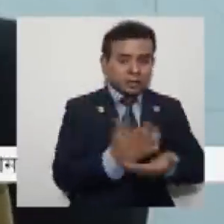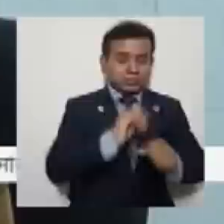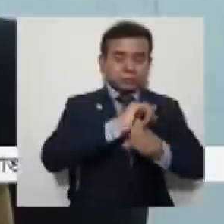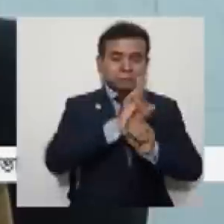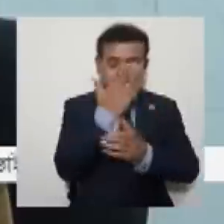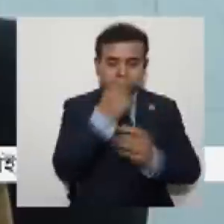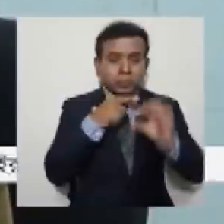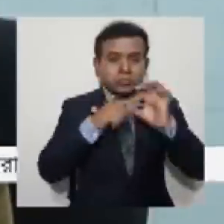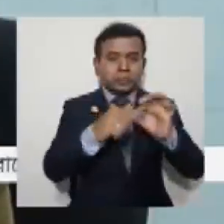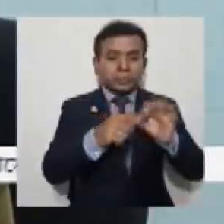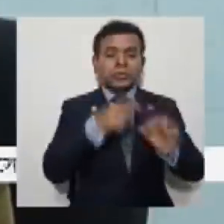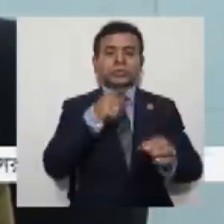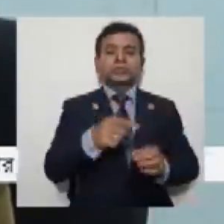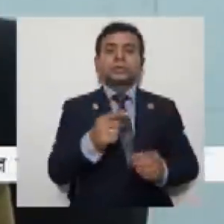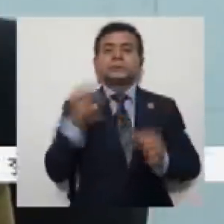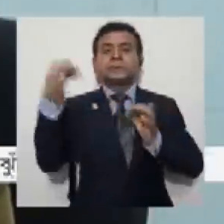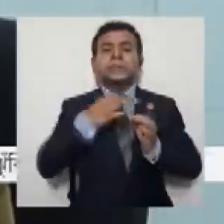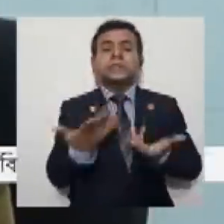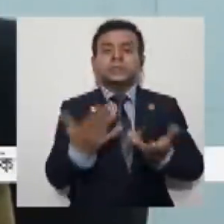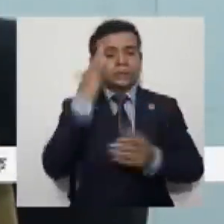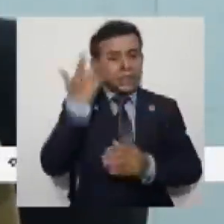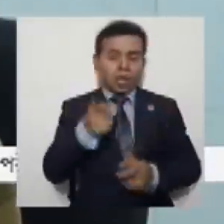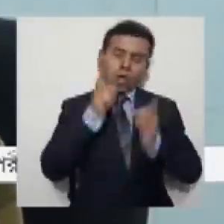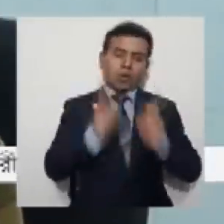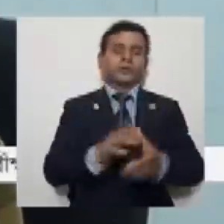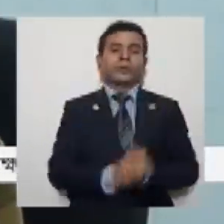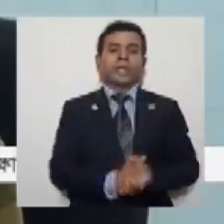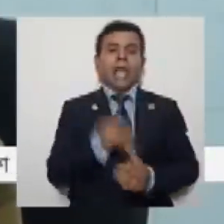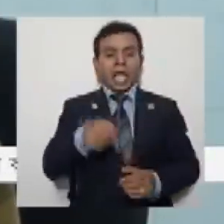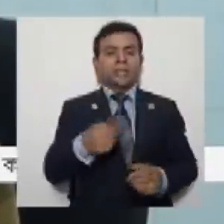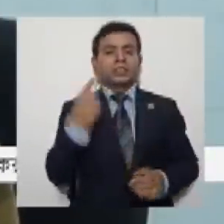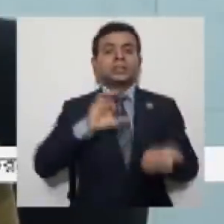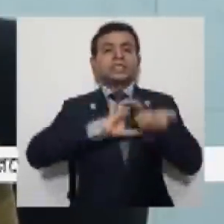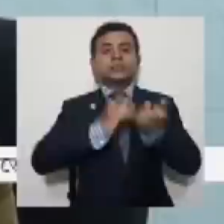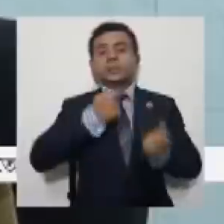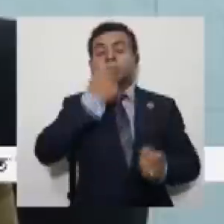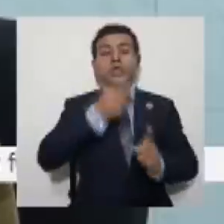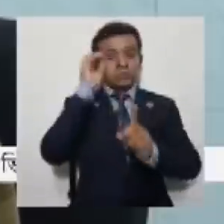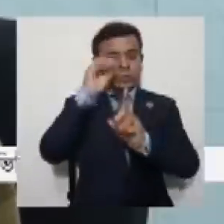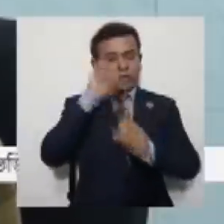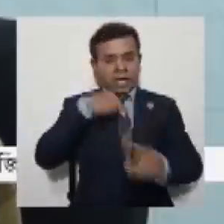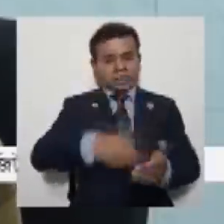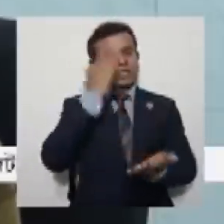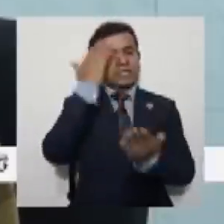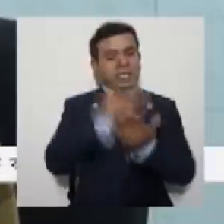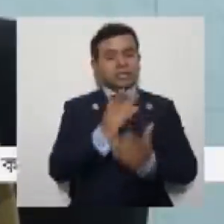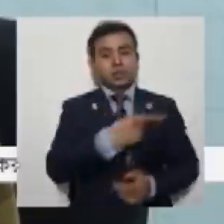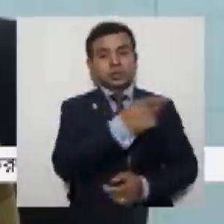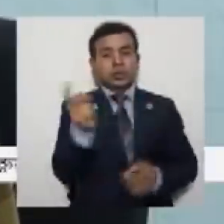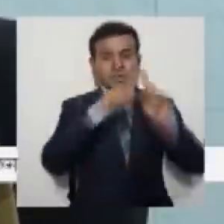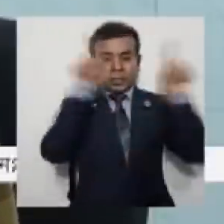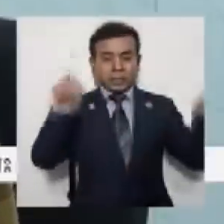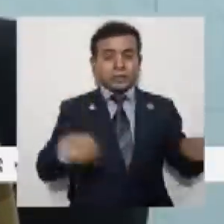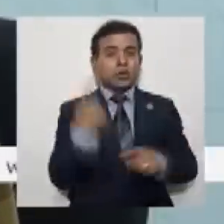করব। আপনাদেরকে প্রিয় দর্শকবৃন্দ যারা এই অনুষ্ঠান দেখেছেন সময় নিয়ে, সাংবাদিকবৃন্দ যারা সময় নিয়ে এই তথ্য